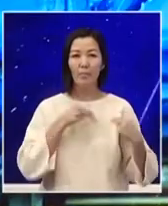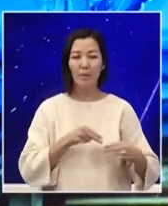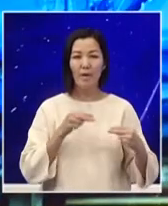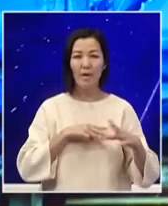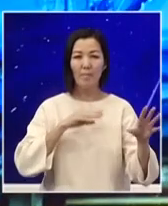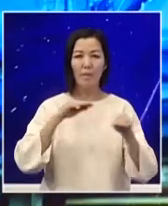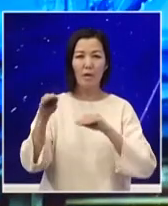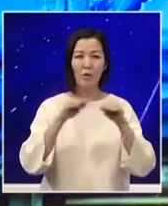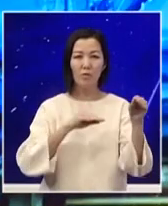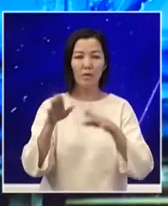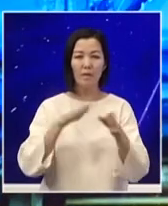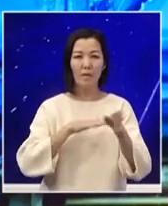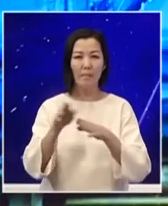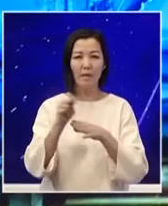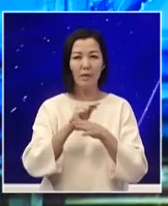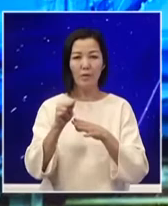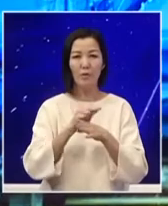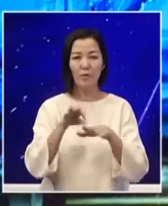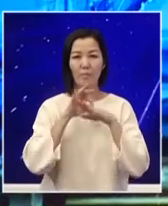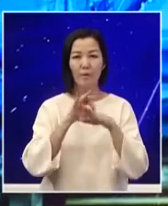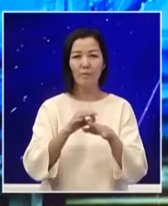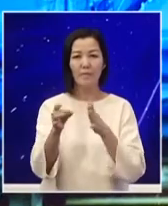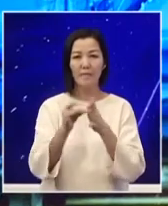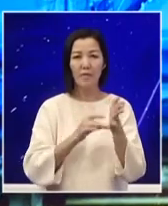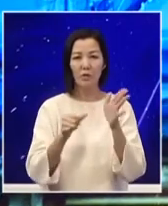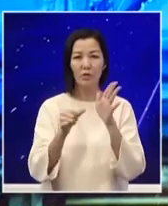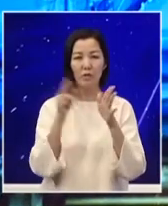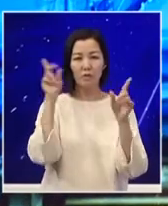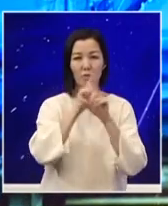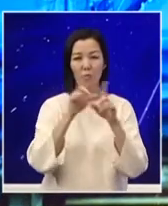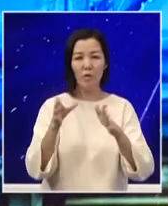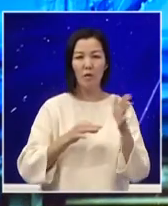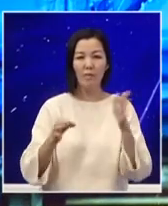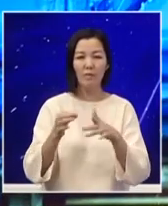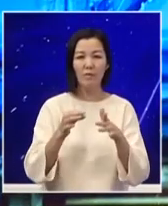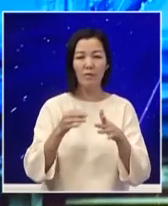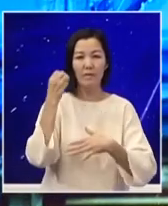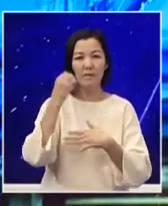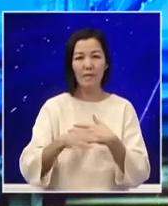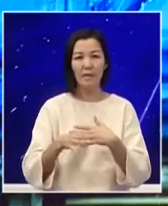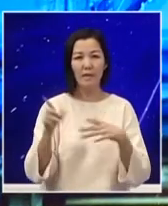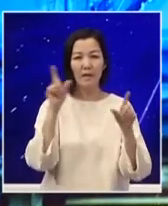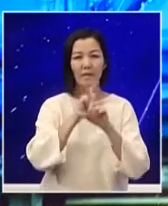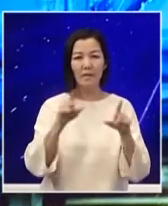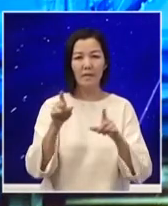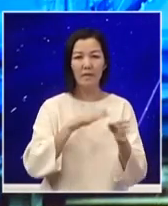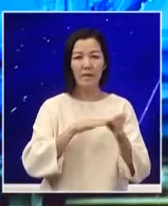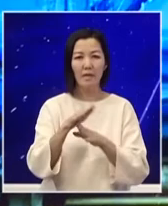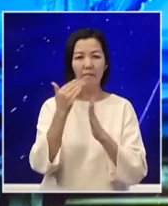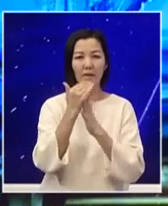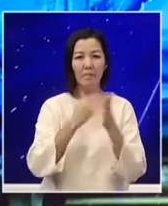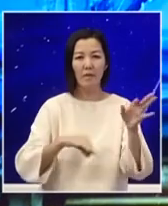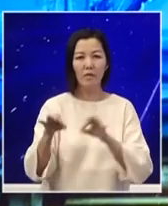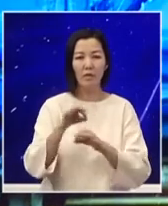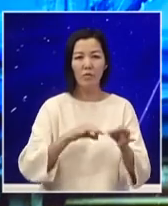Работа по благоустройству и капитальный ремонт проводится сразу в 6 школах областного центра. Все объекты реализуются в